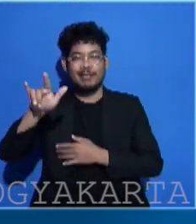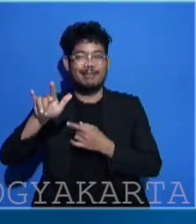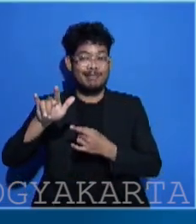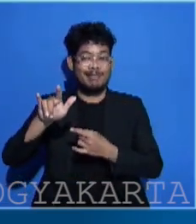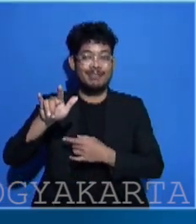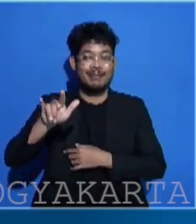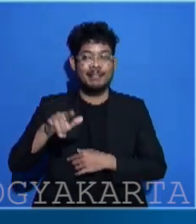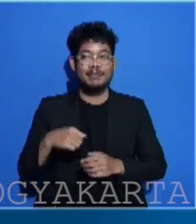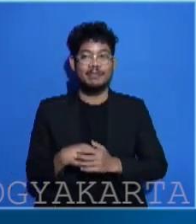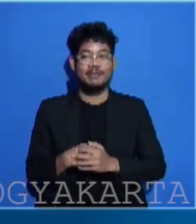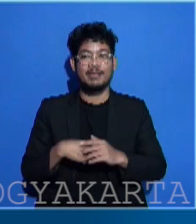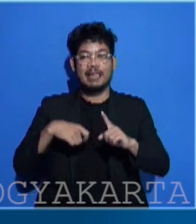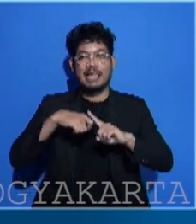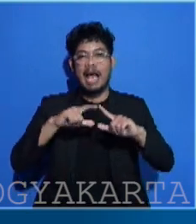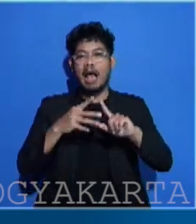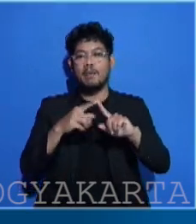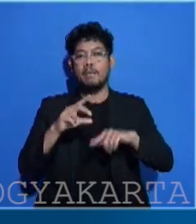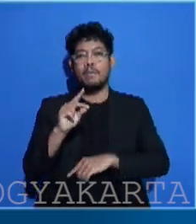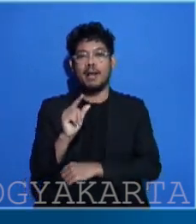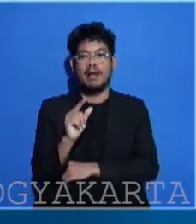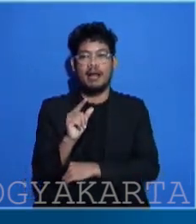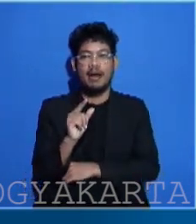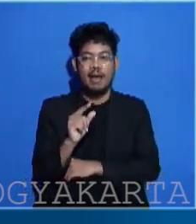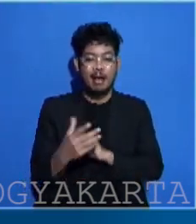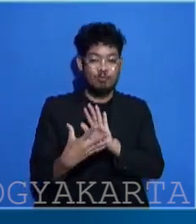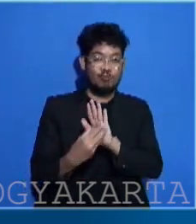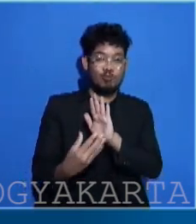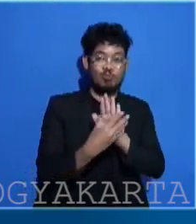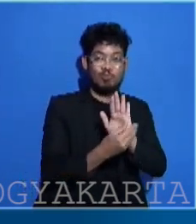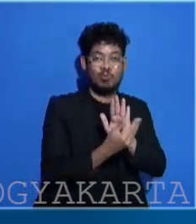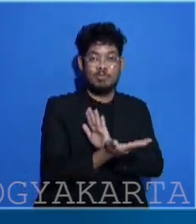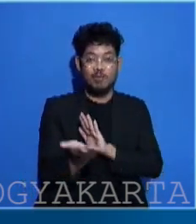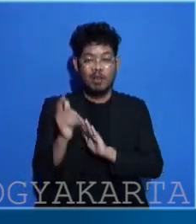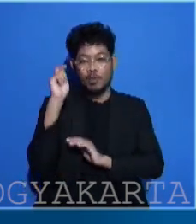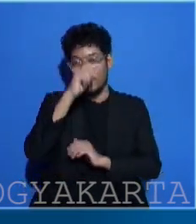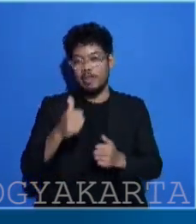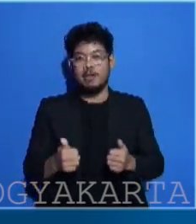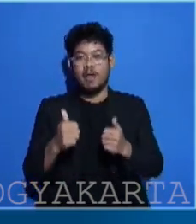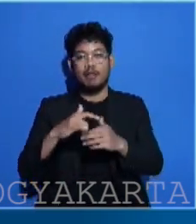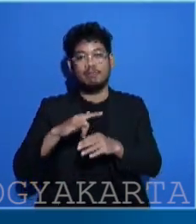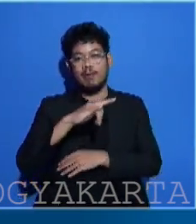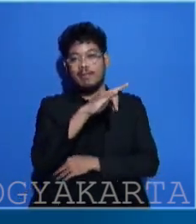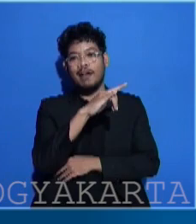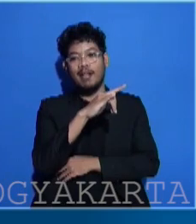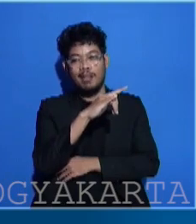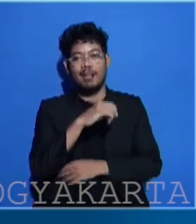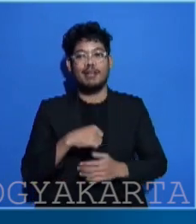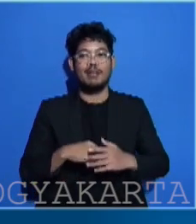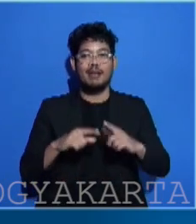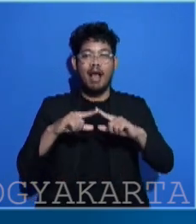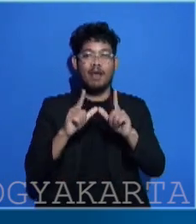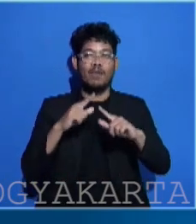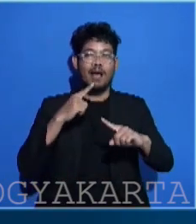Akbar Fitra Ditya Priyono, Sarjana Sains Terapan Pertahanan sebagai wisudawan terbaik jurusan pesawat terbang tanpa awak.